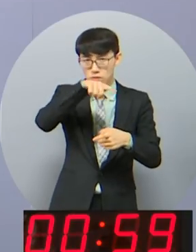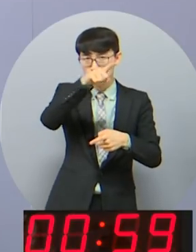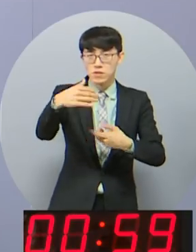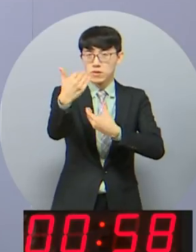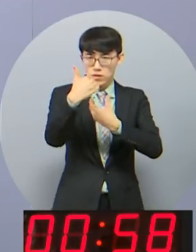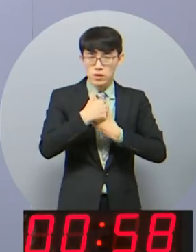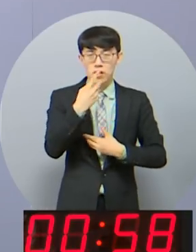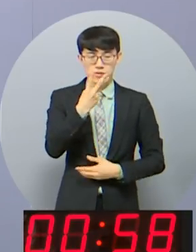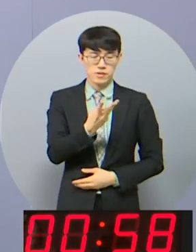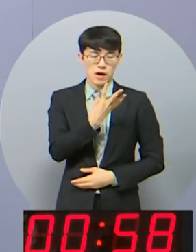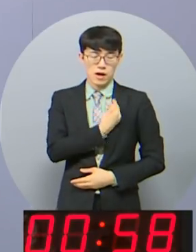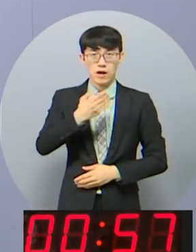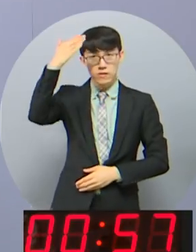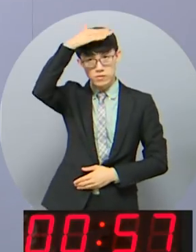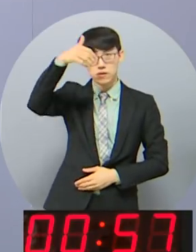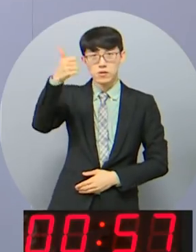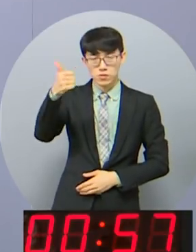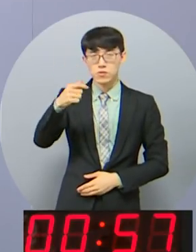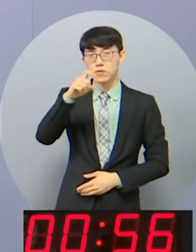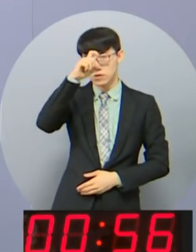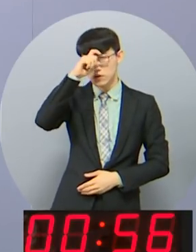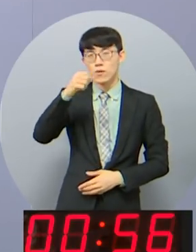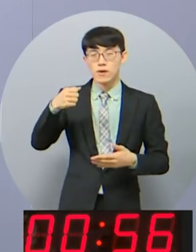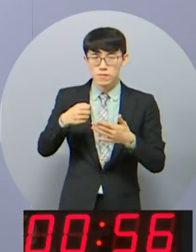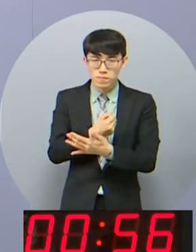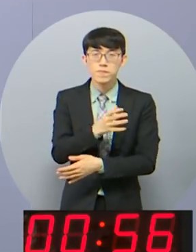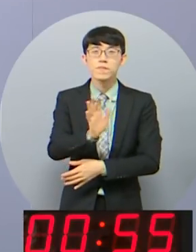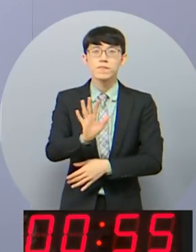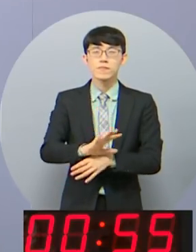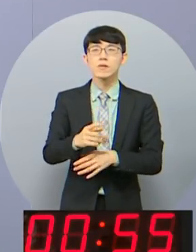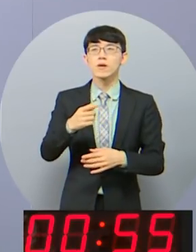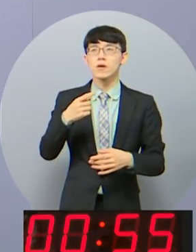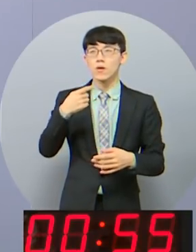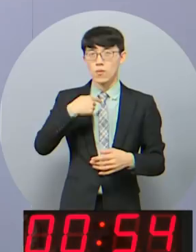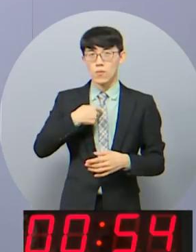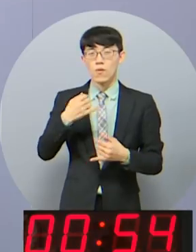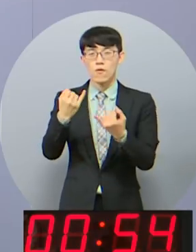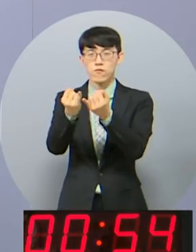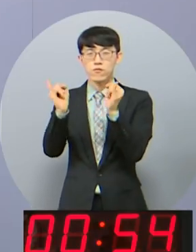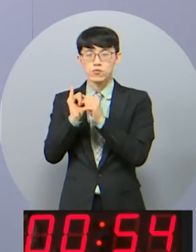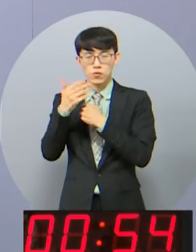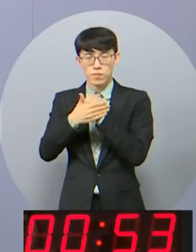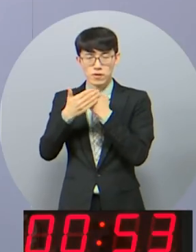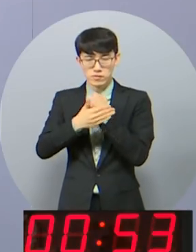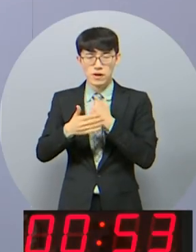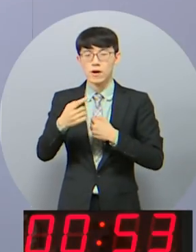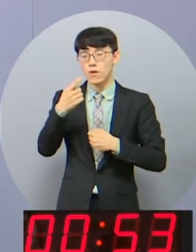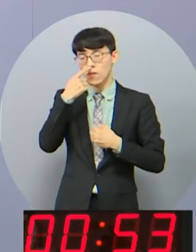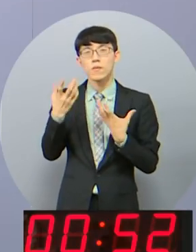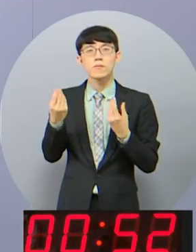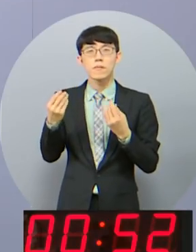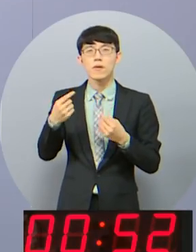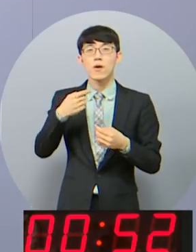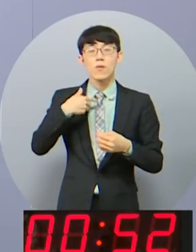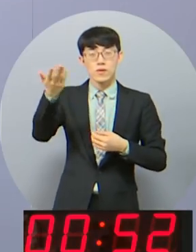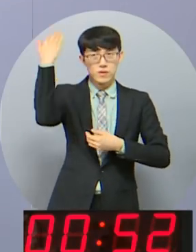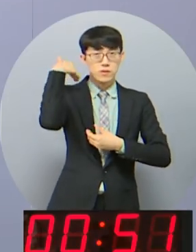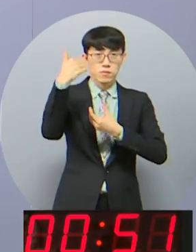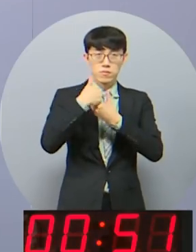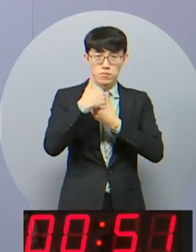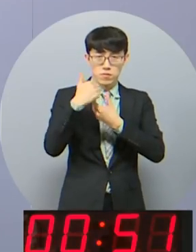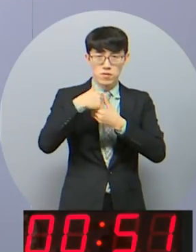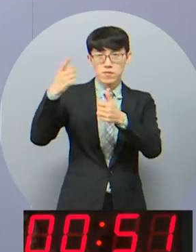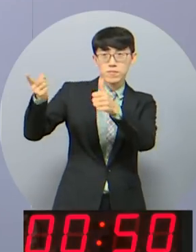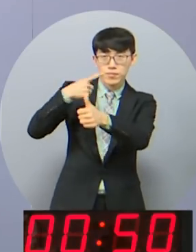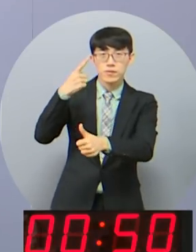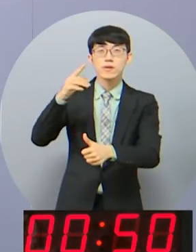号郑宇恩，别让遗憾发生。宇恩没有妇女保障名额，得票数虽然上一届是最高票，但是这一届